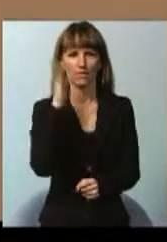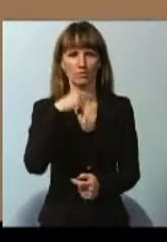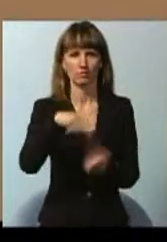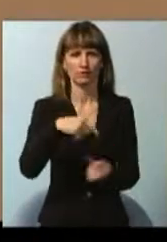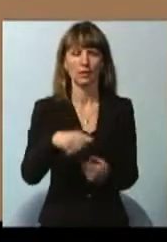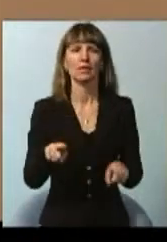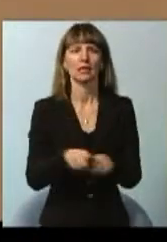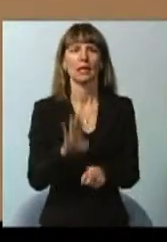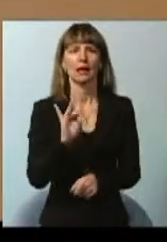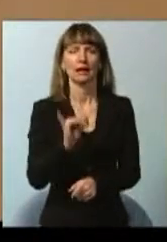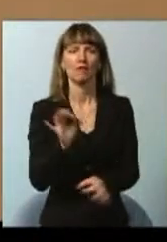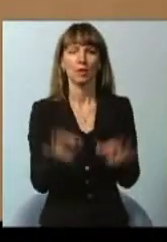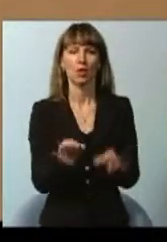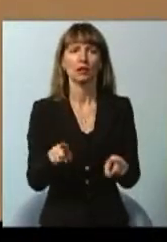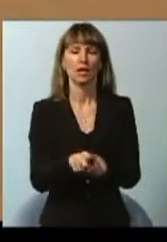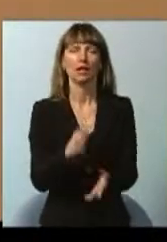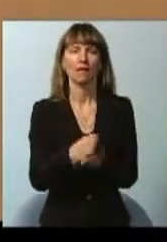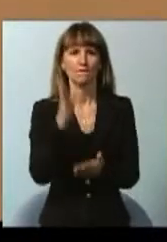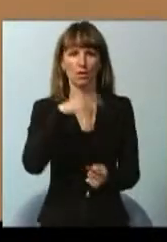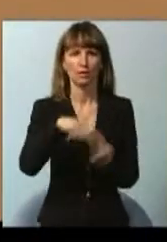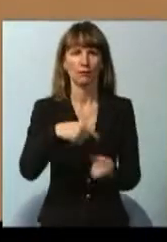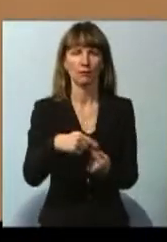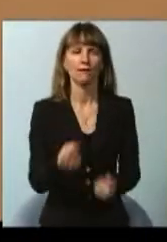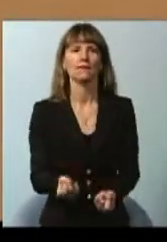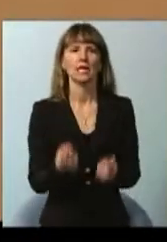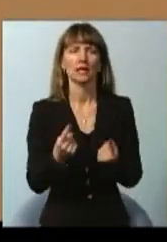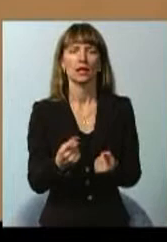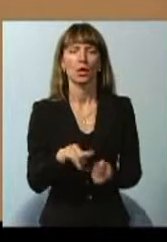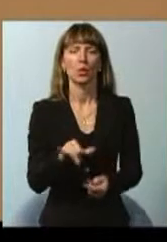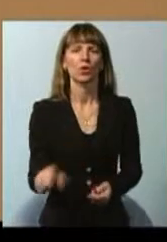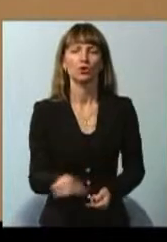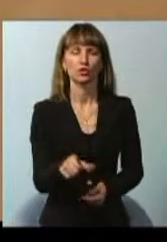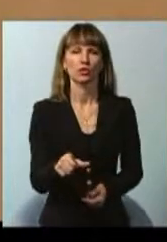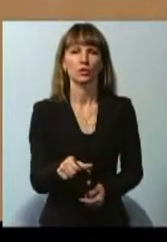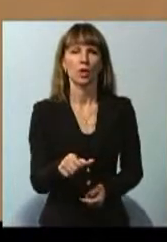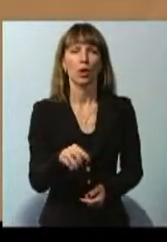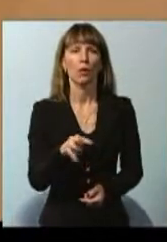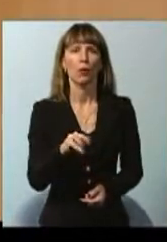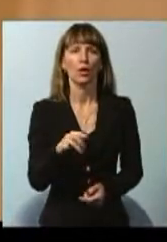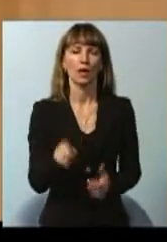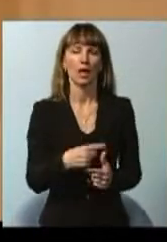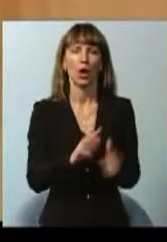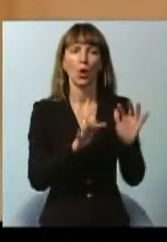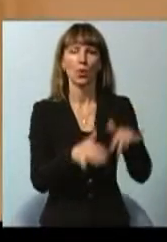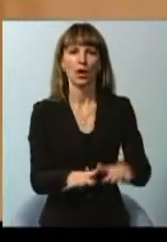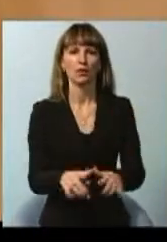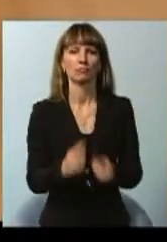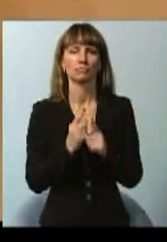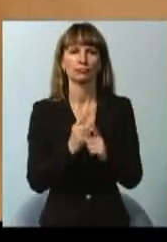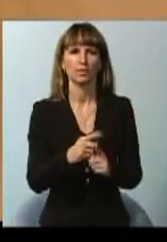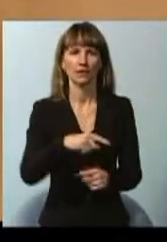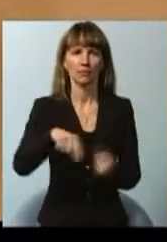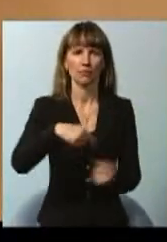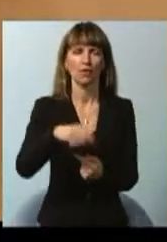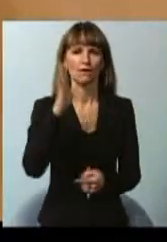Так і у природі є таке явище, як водоверть. Виникає воно у річці, морі чи океані та супроводжується круговими